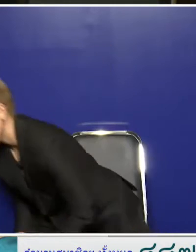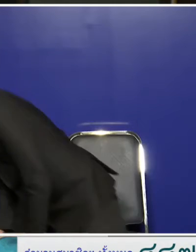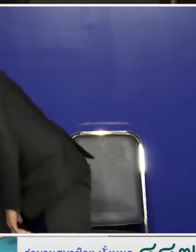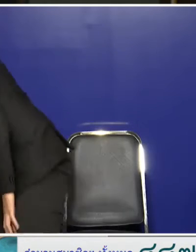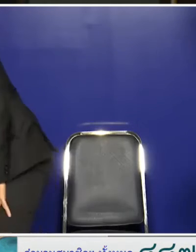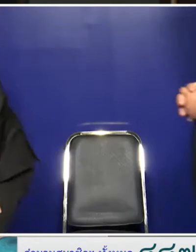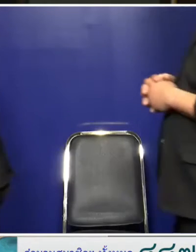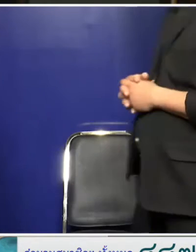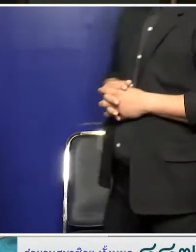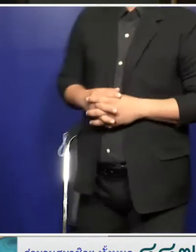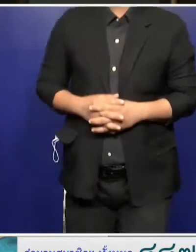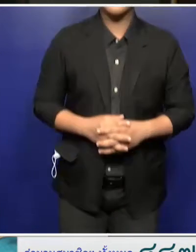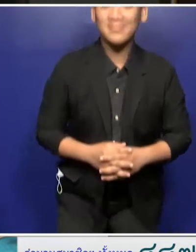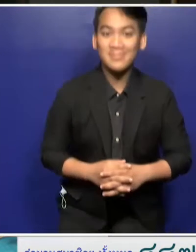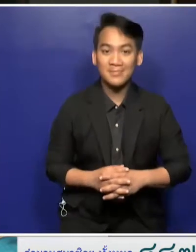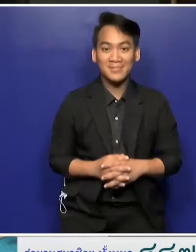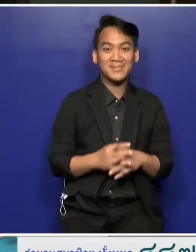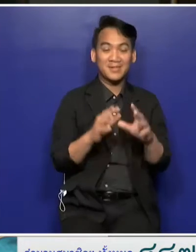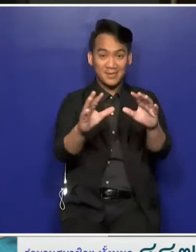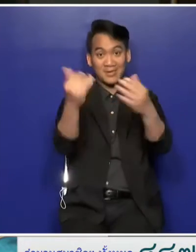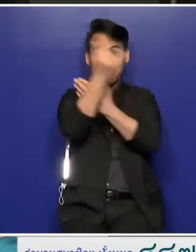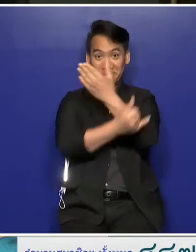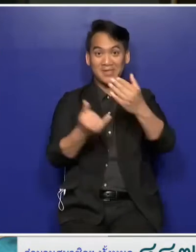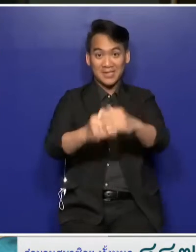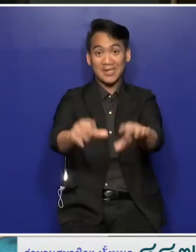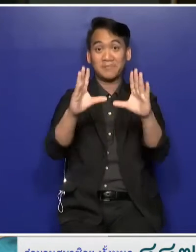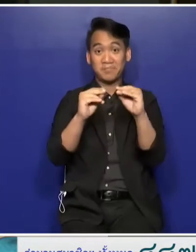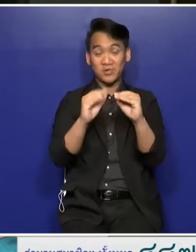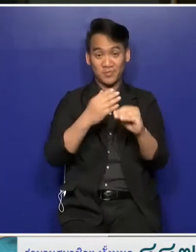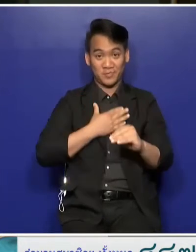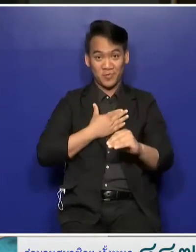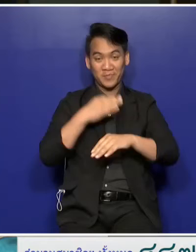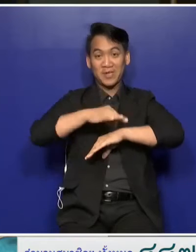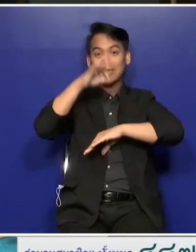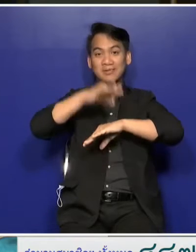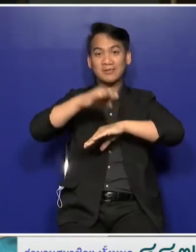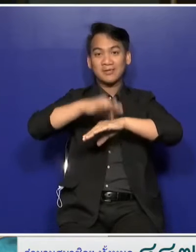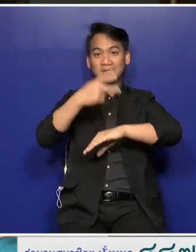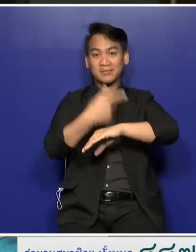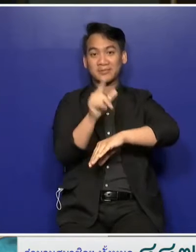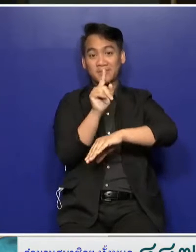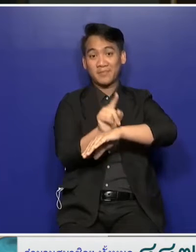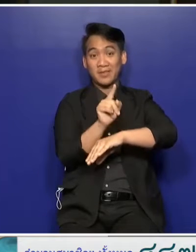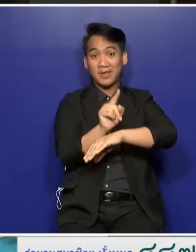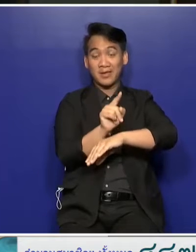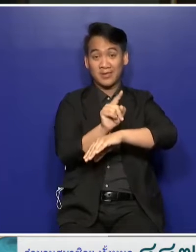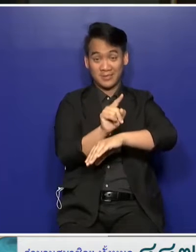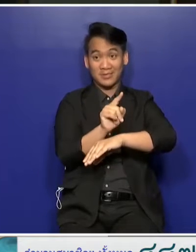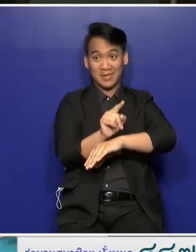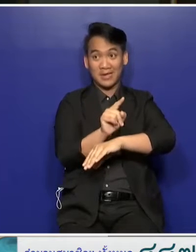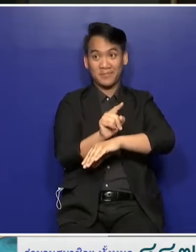ปามเรื่องนี้มาได้มการประชุมระหวางประเทศท ใภานะ ทเปภาทานเป็นประทานเกืข่ายคามปแภา์ seasoned